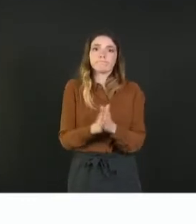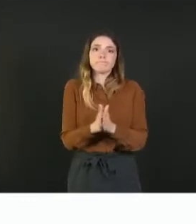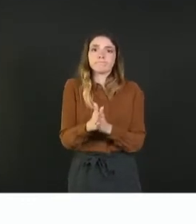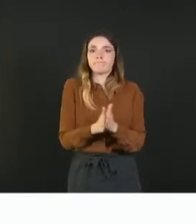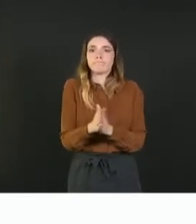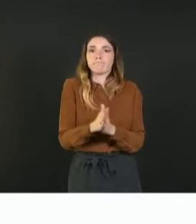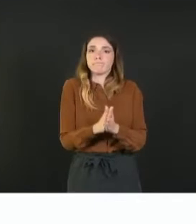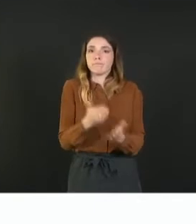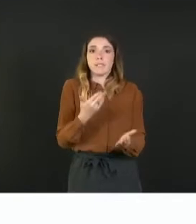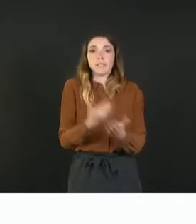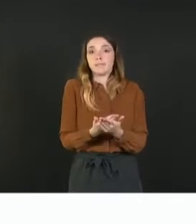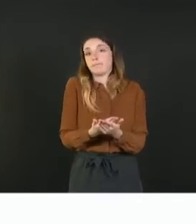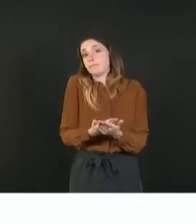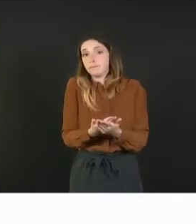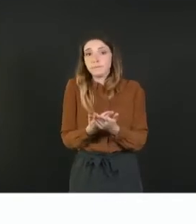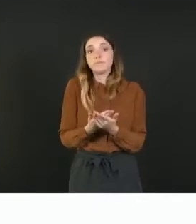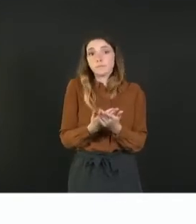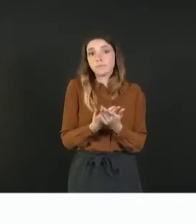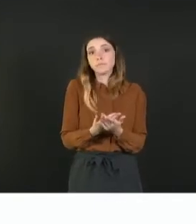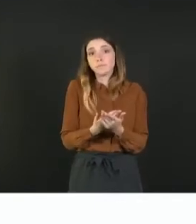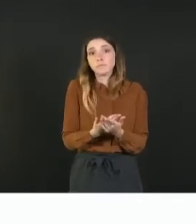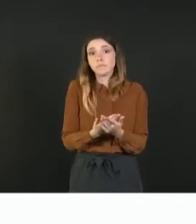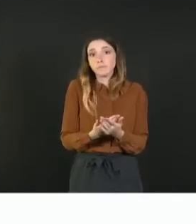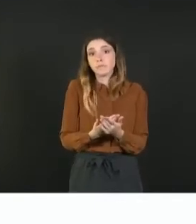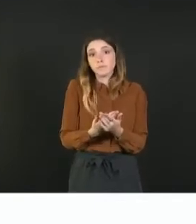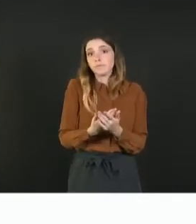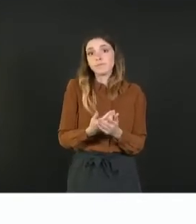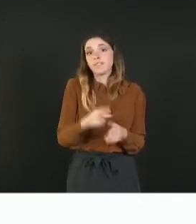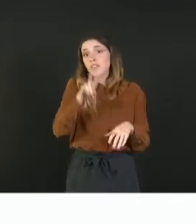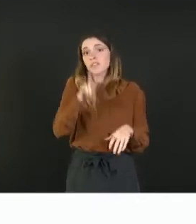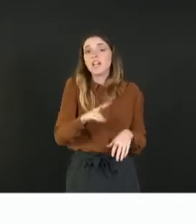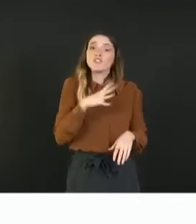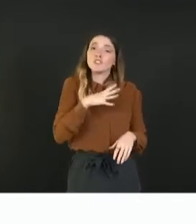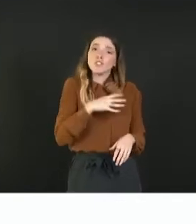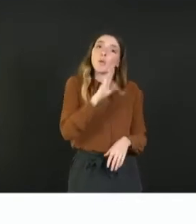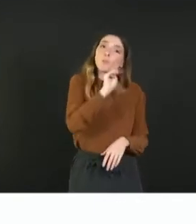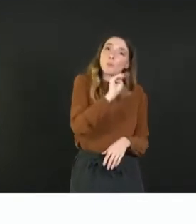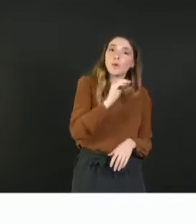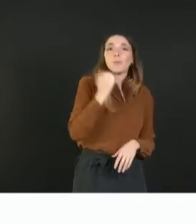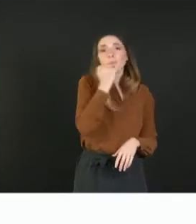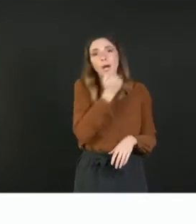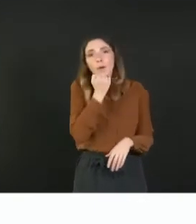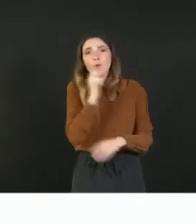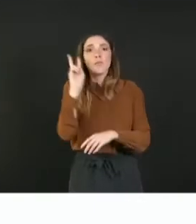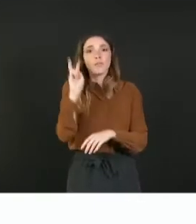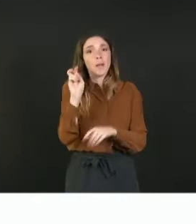des ressources essentielles, c'est certainement la matière grise, qui, elle, est absolument...